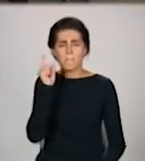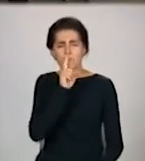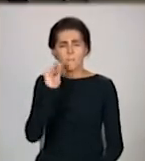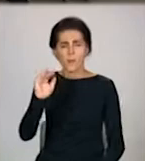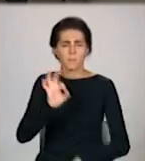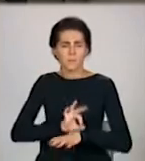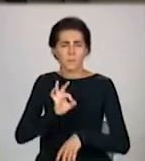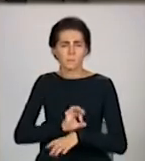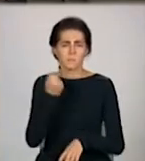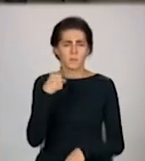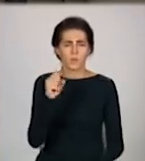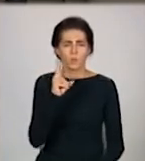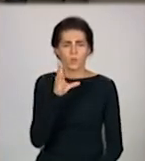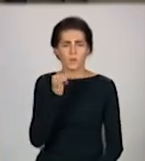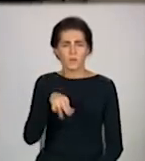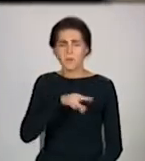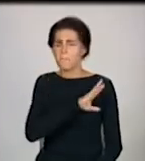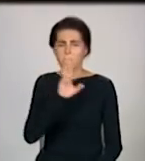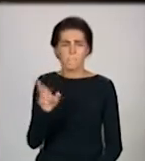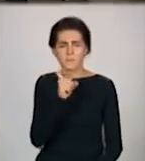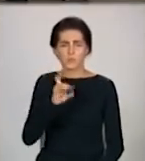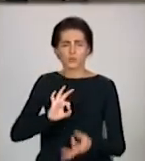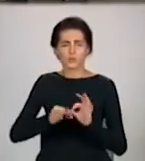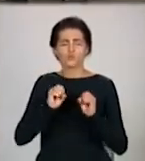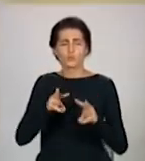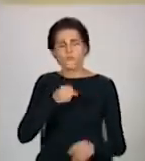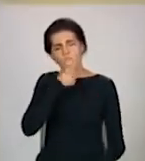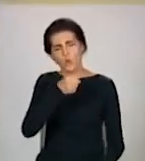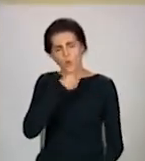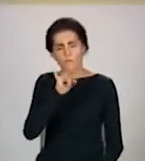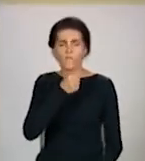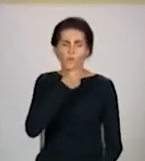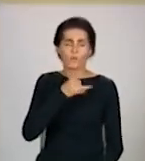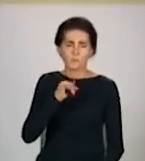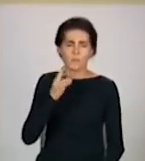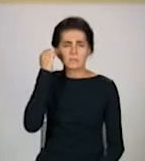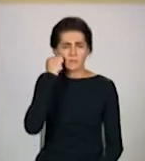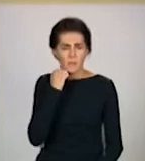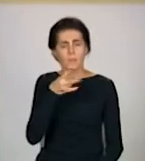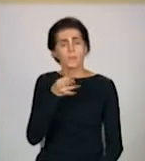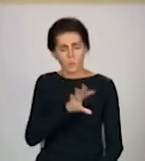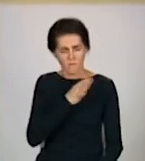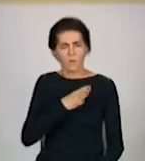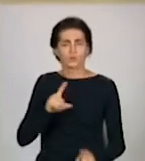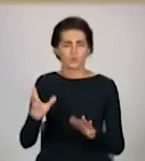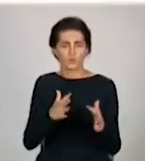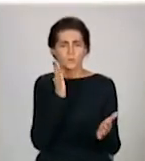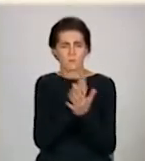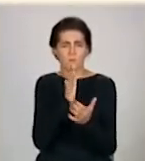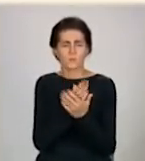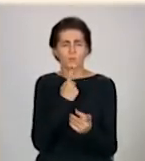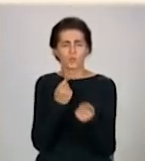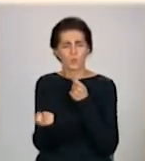пацієнти долають ковід без ускладнень і значно легше, ніж дорослі та літні люди. Але у деяких випадках існує